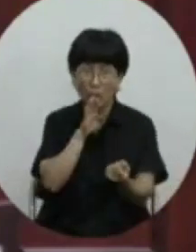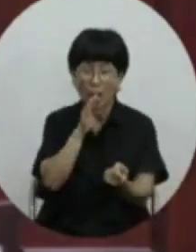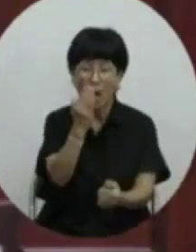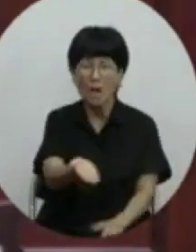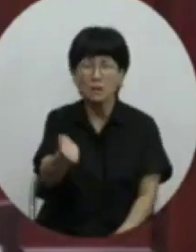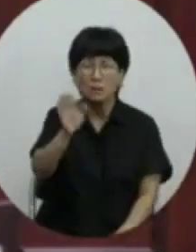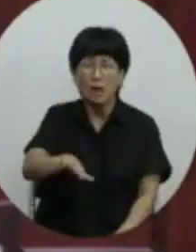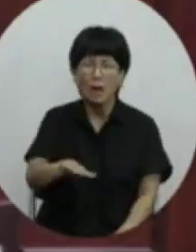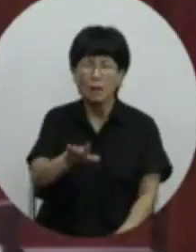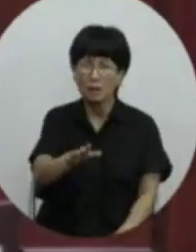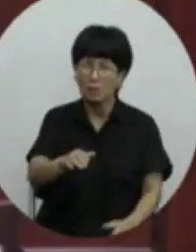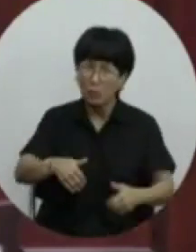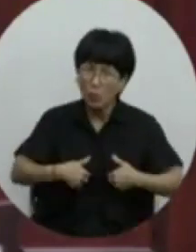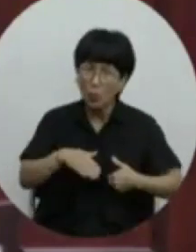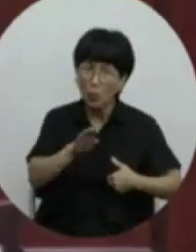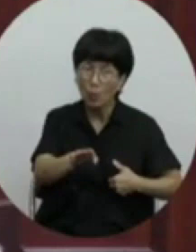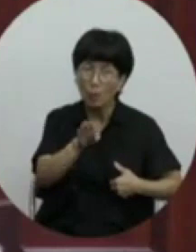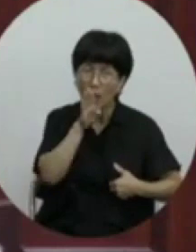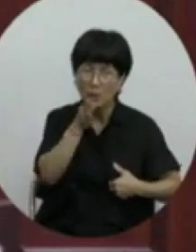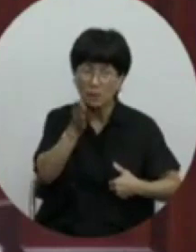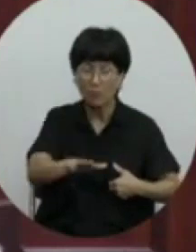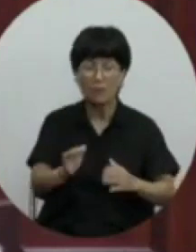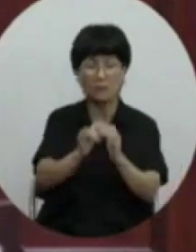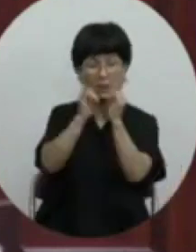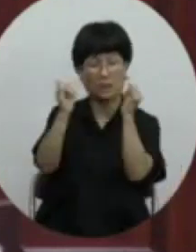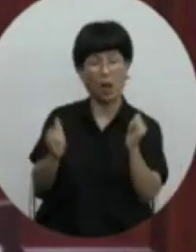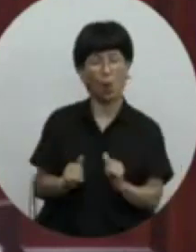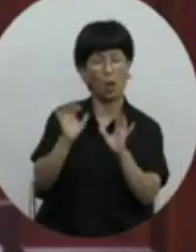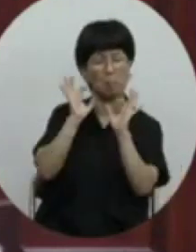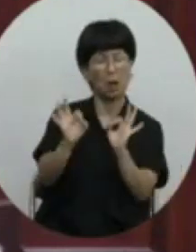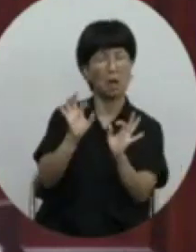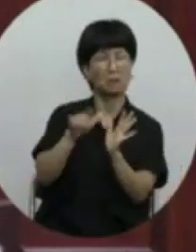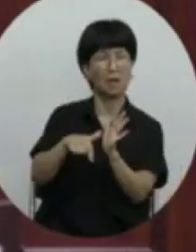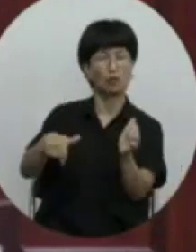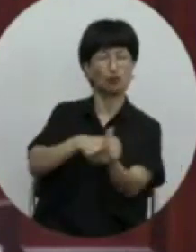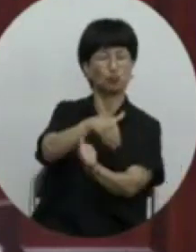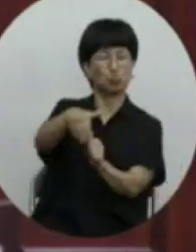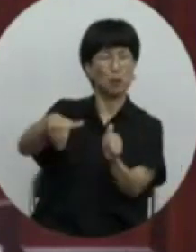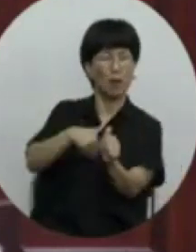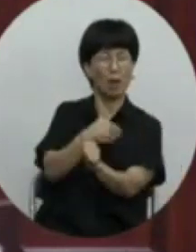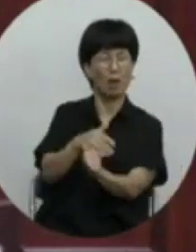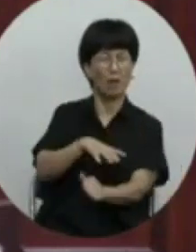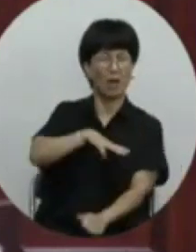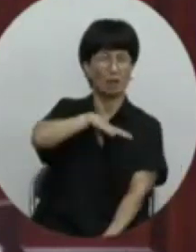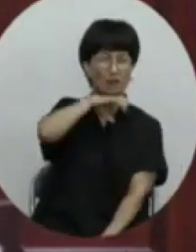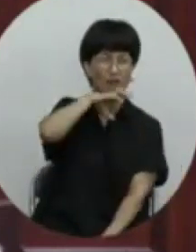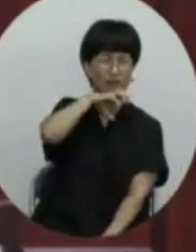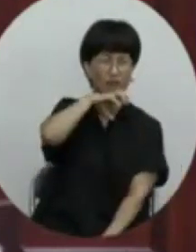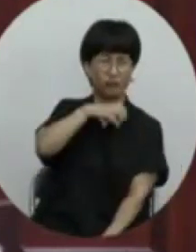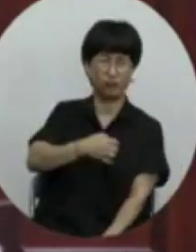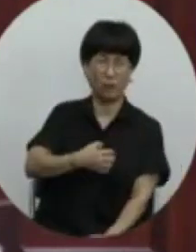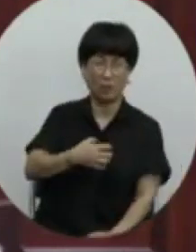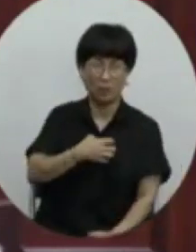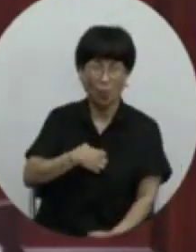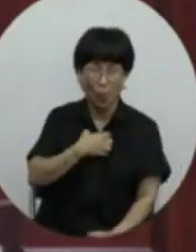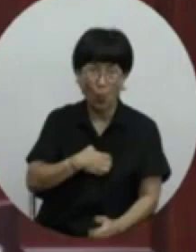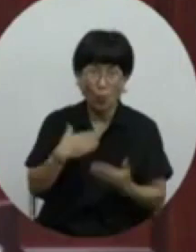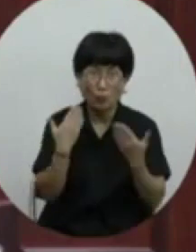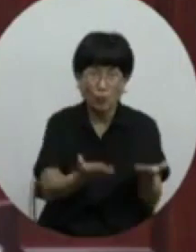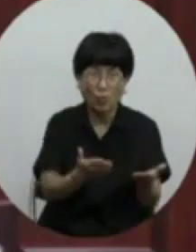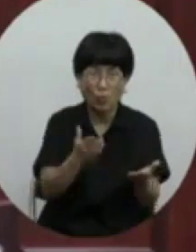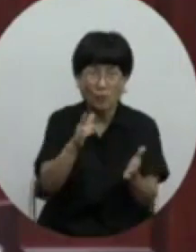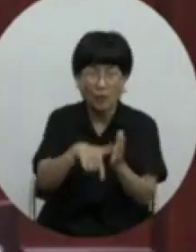그 편익시설마저도 사회 통념상 주변 주민들에게 불편과 고통을 주게 되면 이번